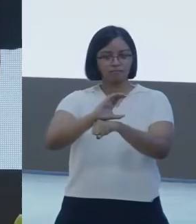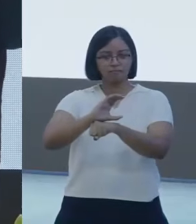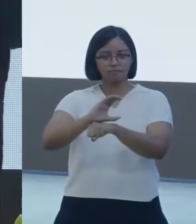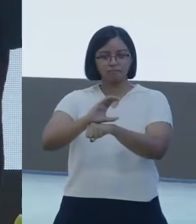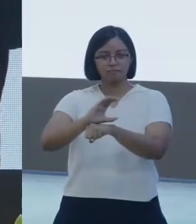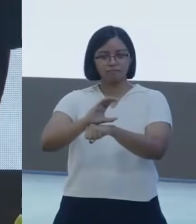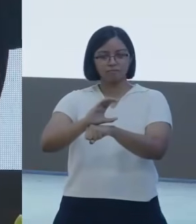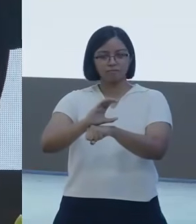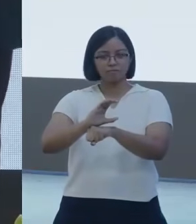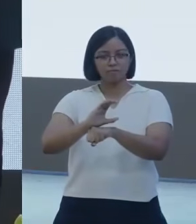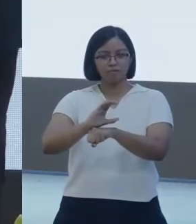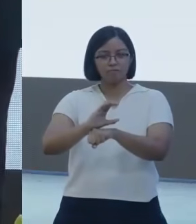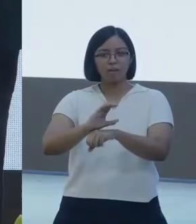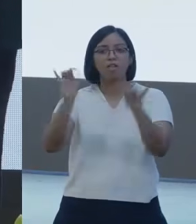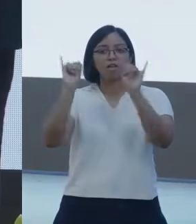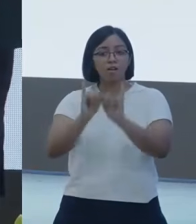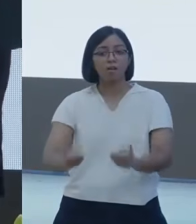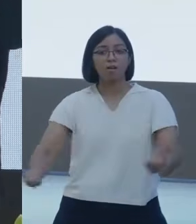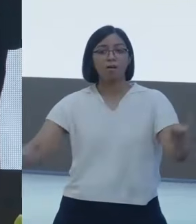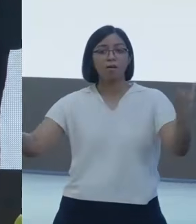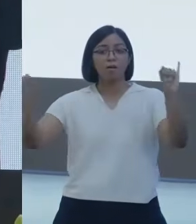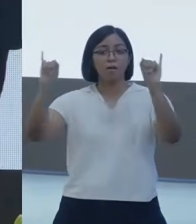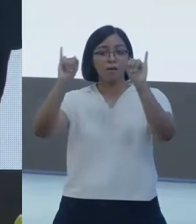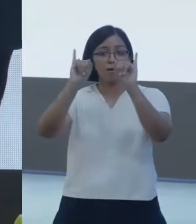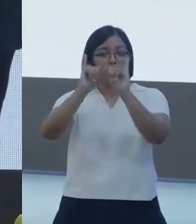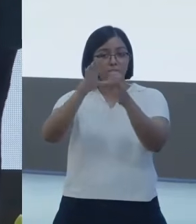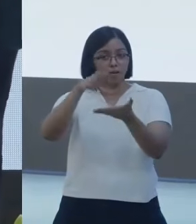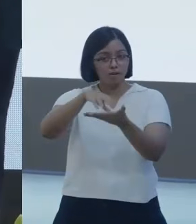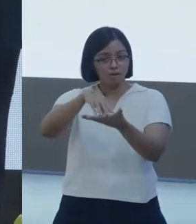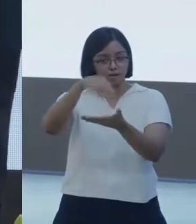ang malalaking tema ng aklat na ito.